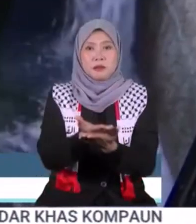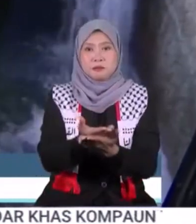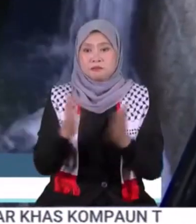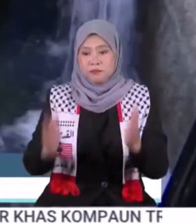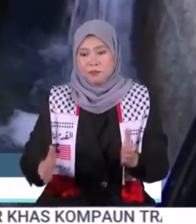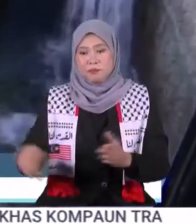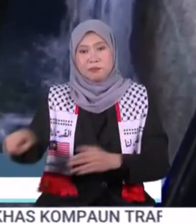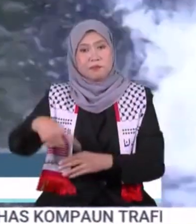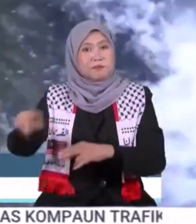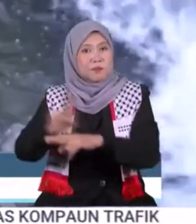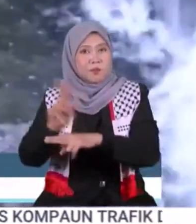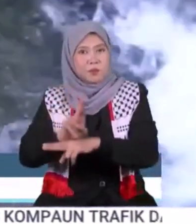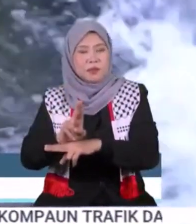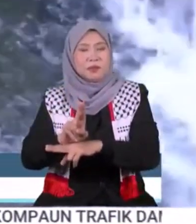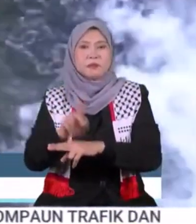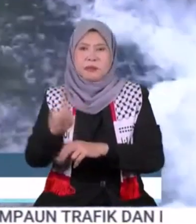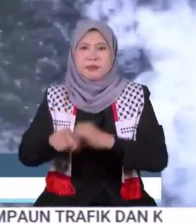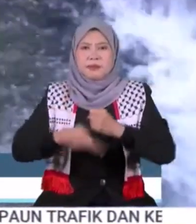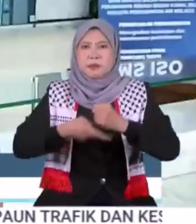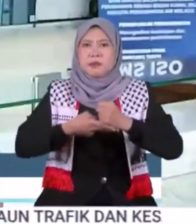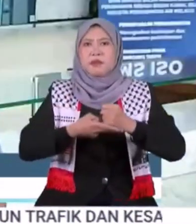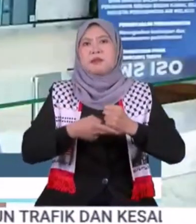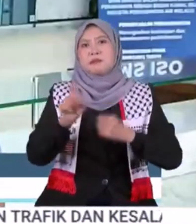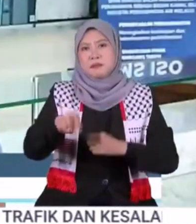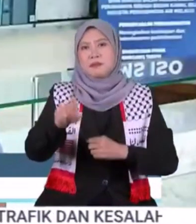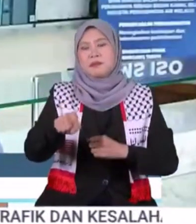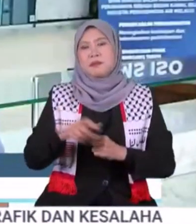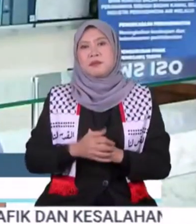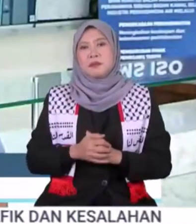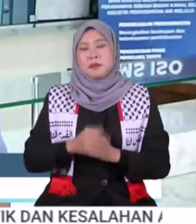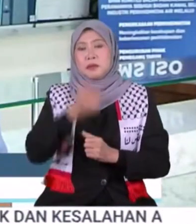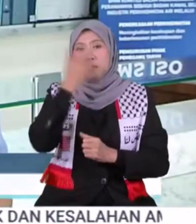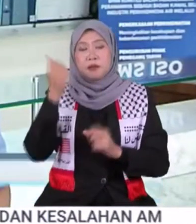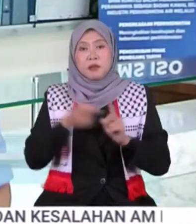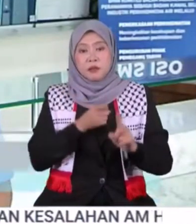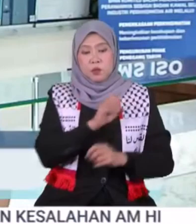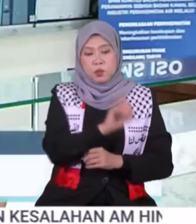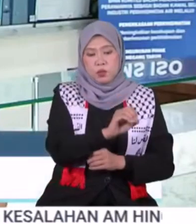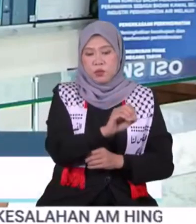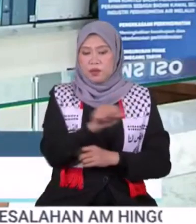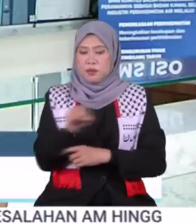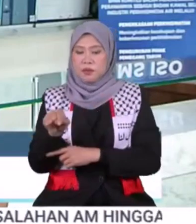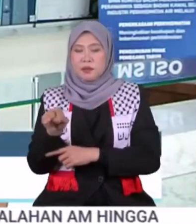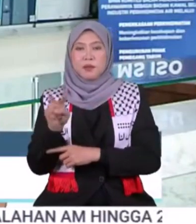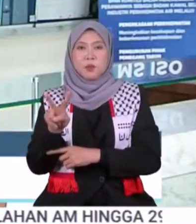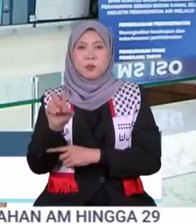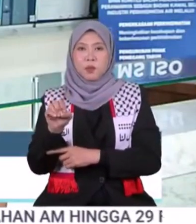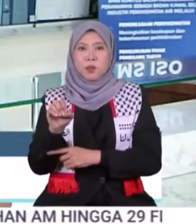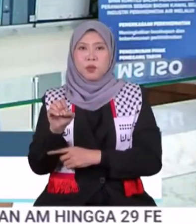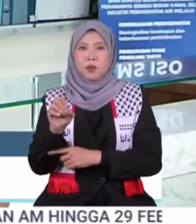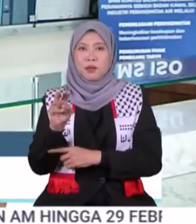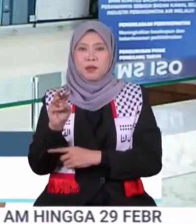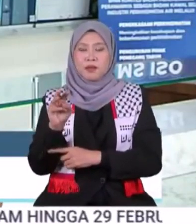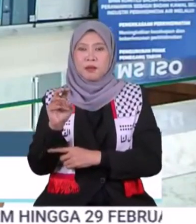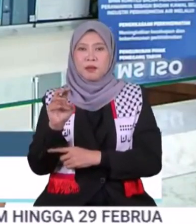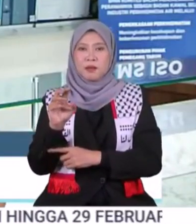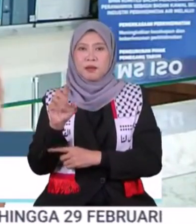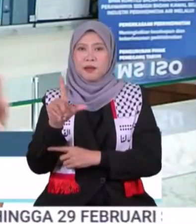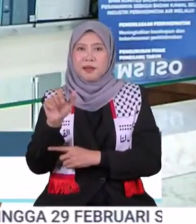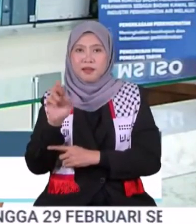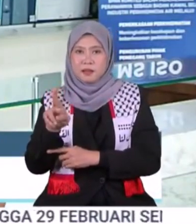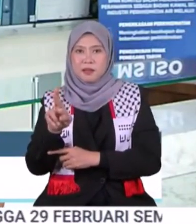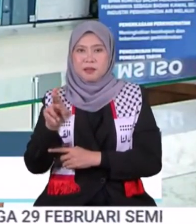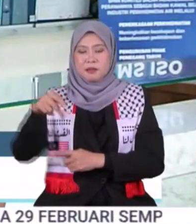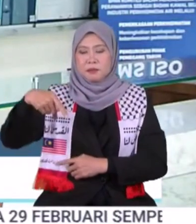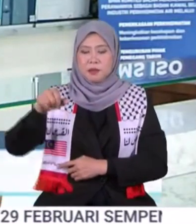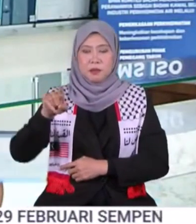pengguna untuk menggunakan air secara berhemat, di antaranya menggunakan di antara 0 hingga 20 meter padu. Di mana antara 0 hingga